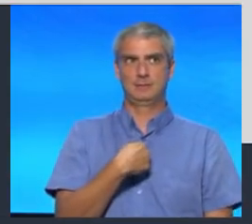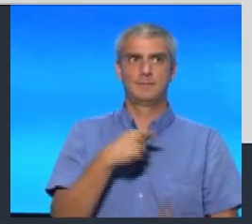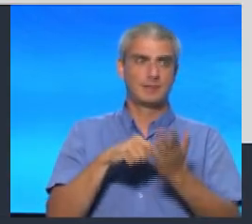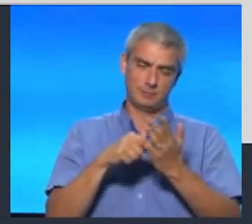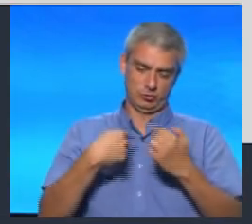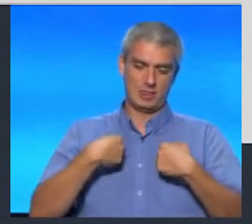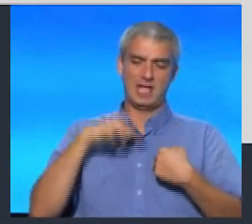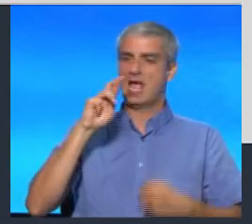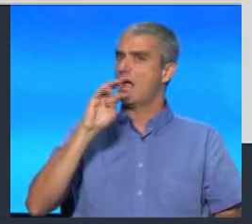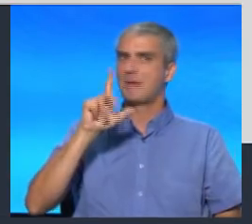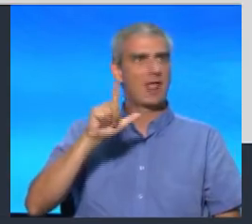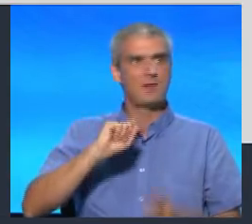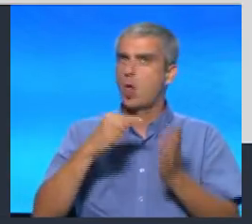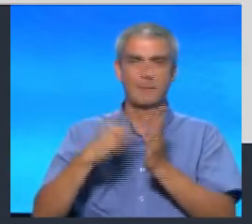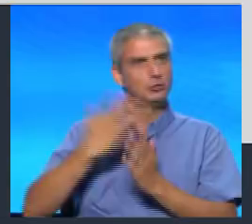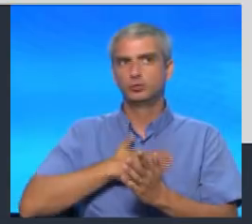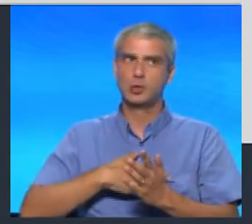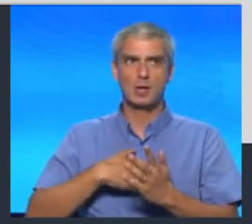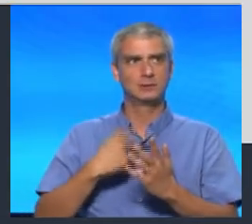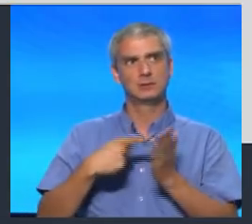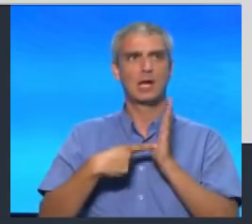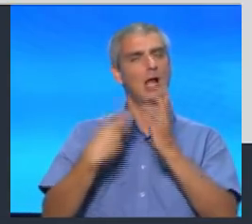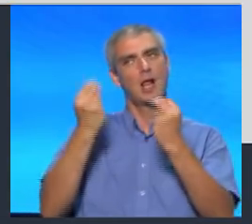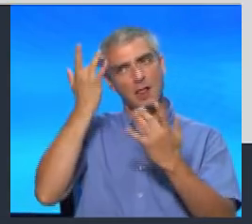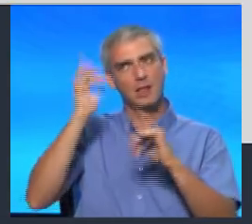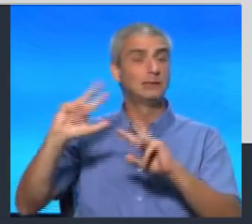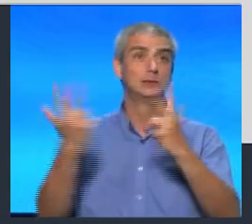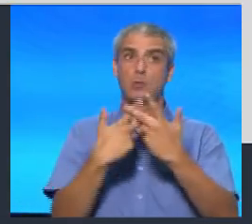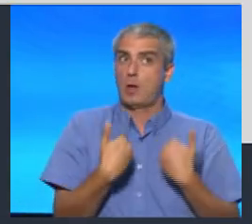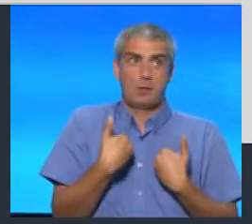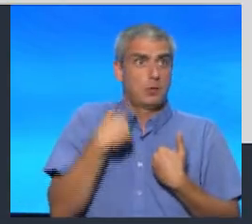רמי לוי, לא בגלל שהוא רצה לבוא ולהטיב עם הציבור. אני באופן אישי